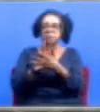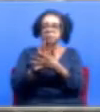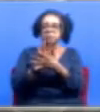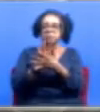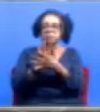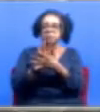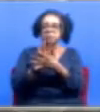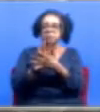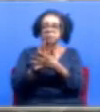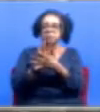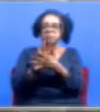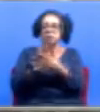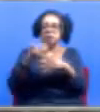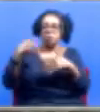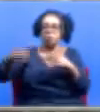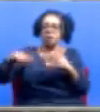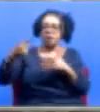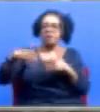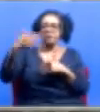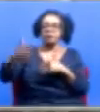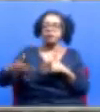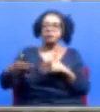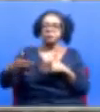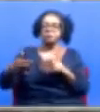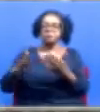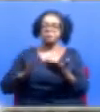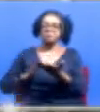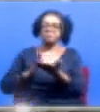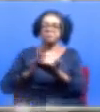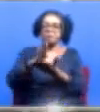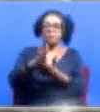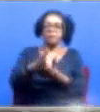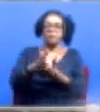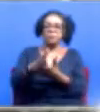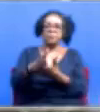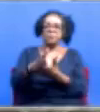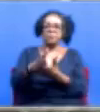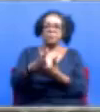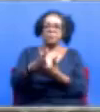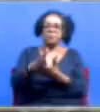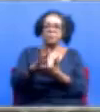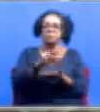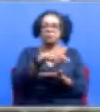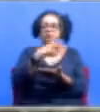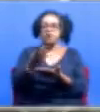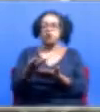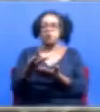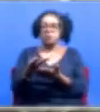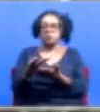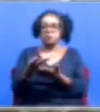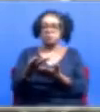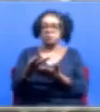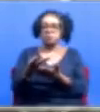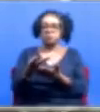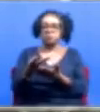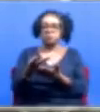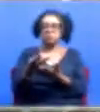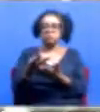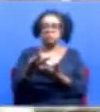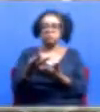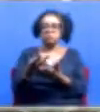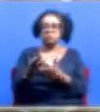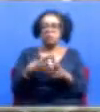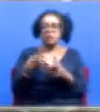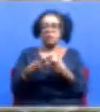gurudumu ya mbele ikamkanyaga miguu, akateleza akaanguka chini, akakanyagwa